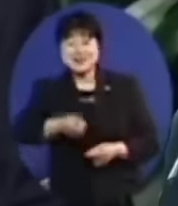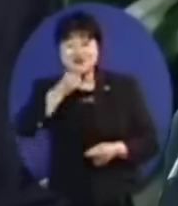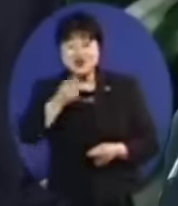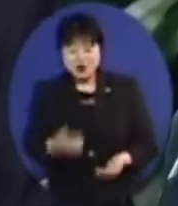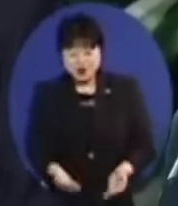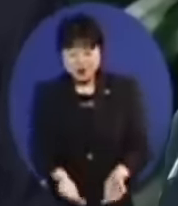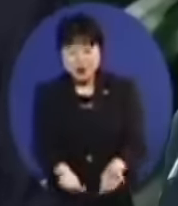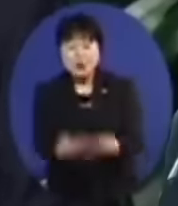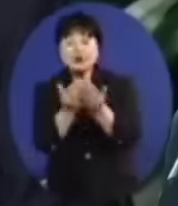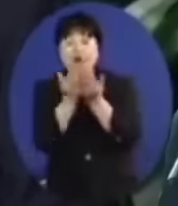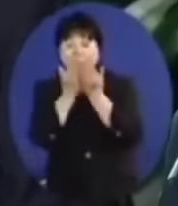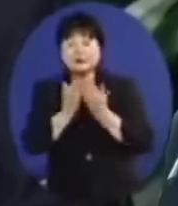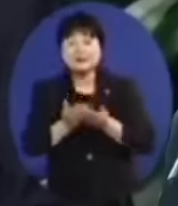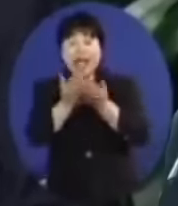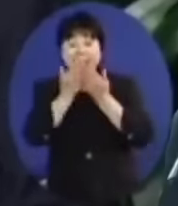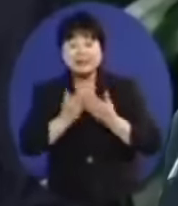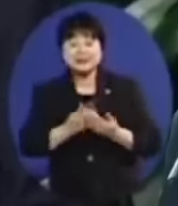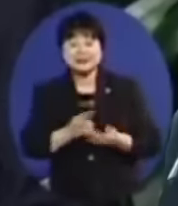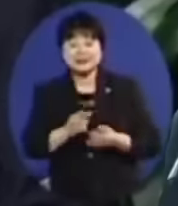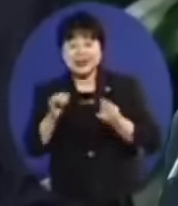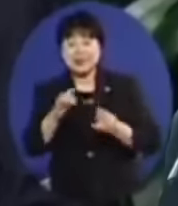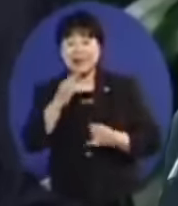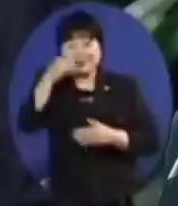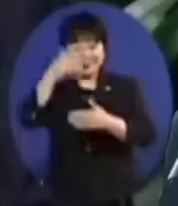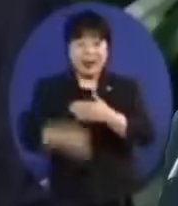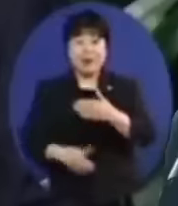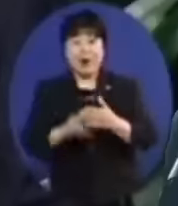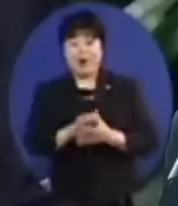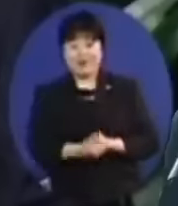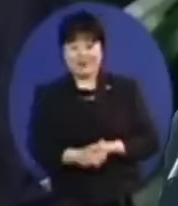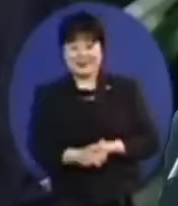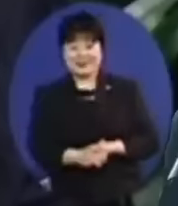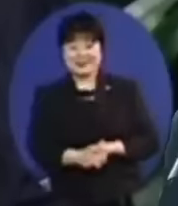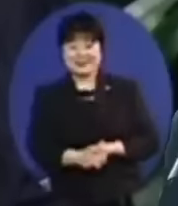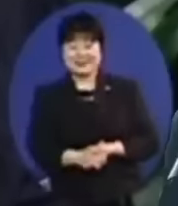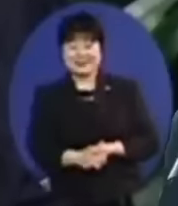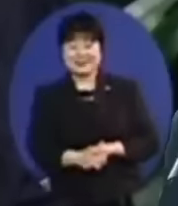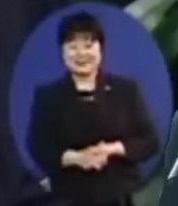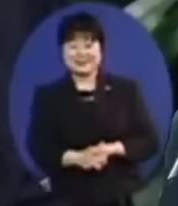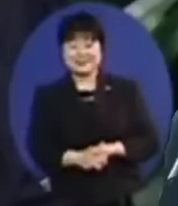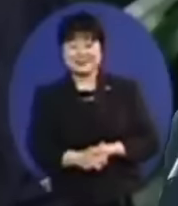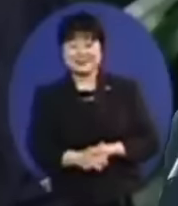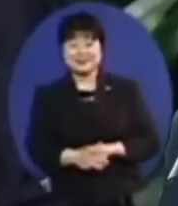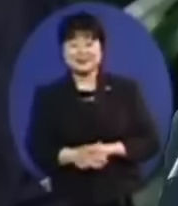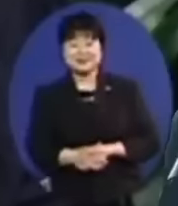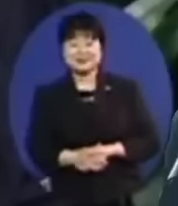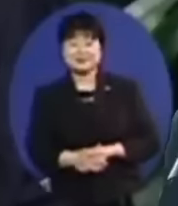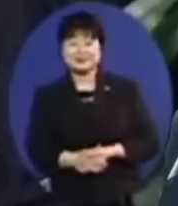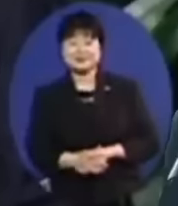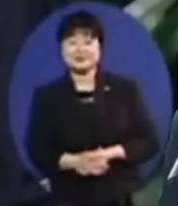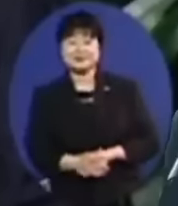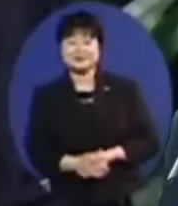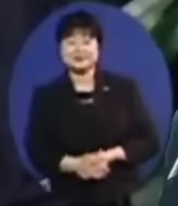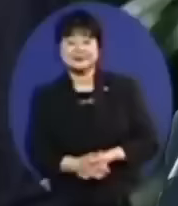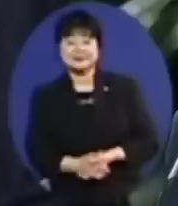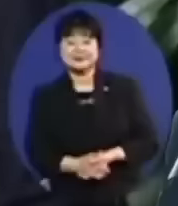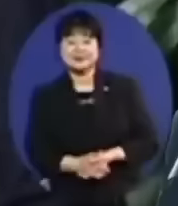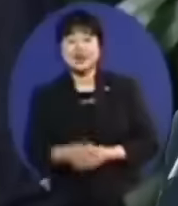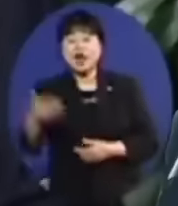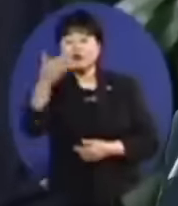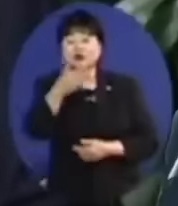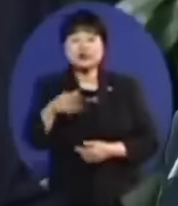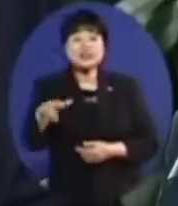사람만 남아있어요. 그러니까 무려